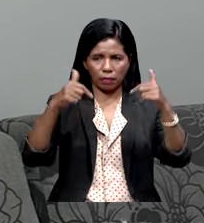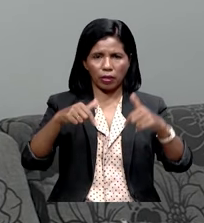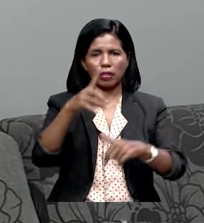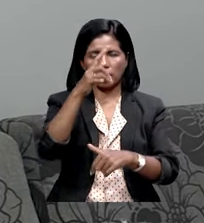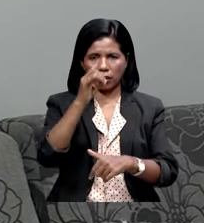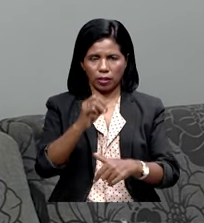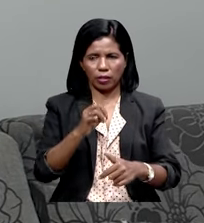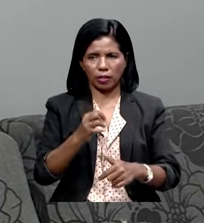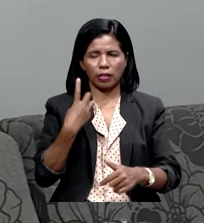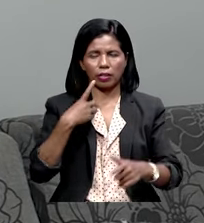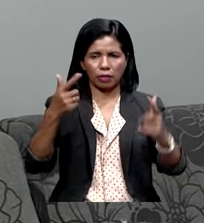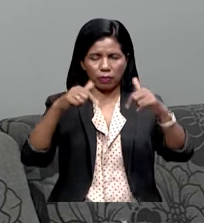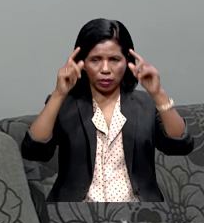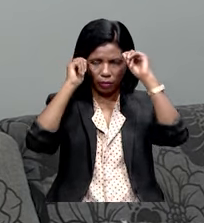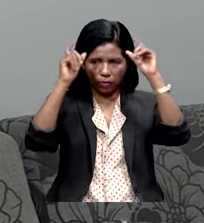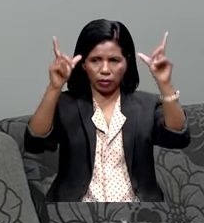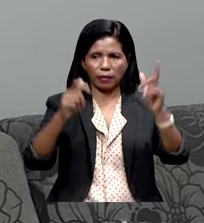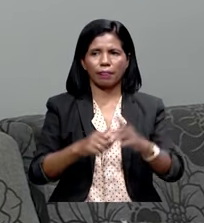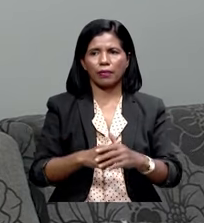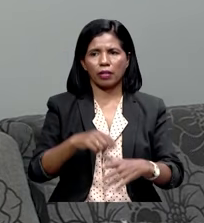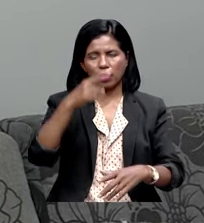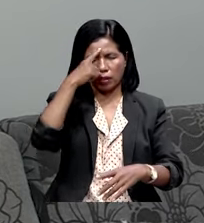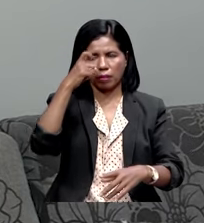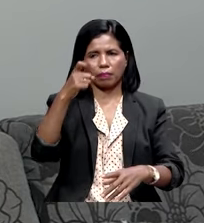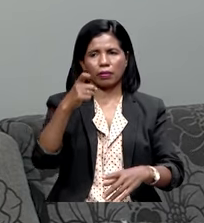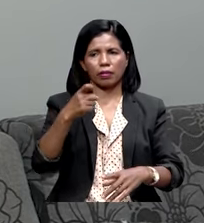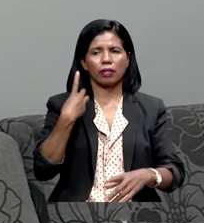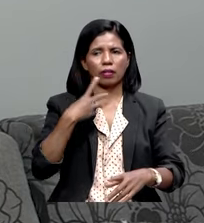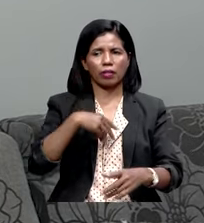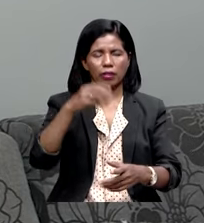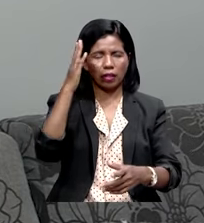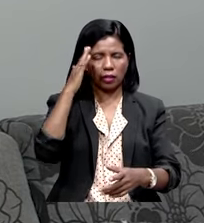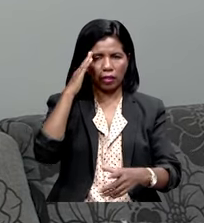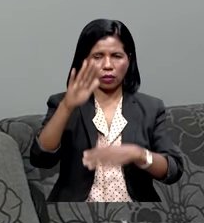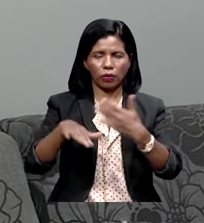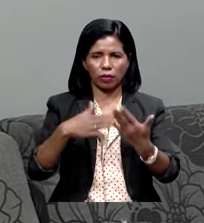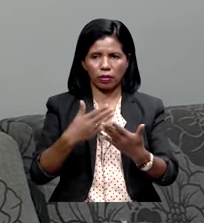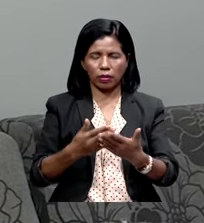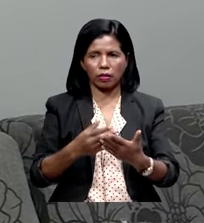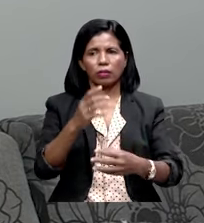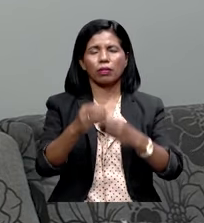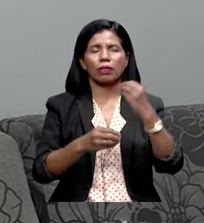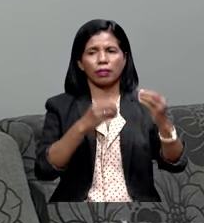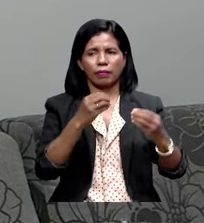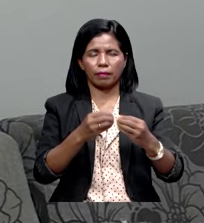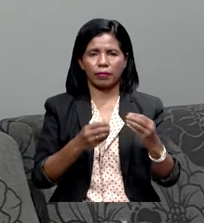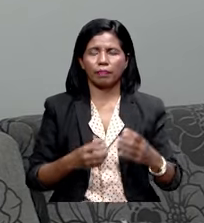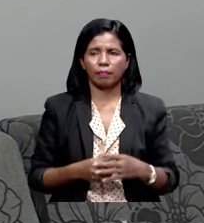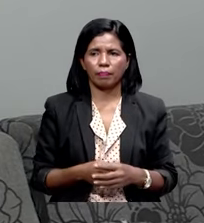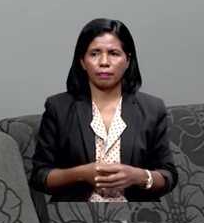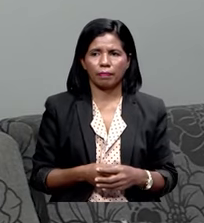unuk ke Timor Leste karena ya kita tahu-tahu semua bahwa